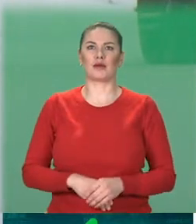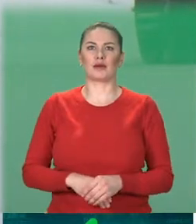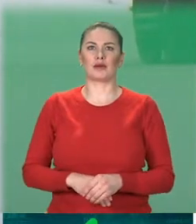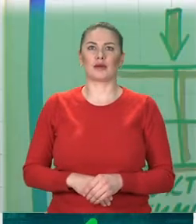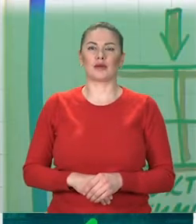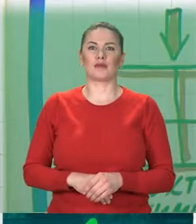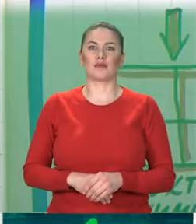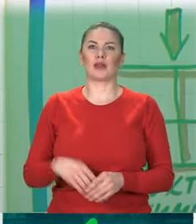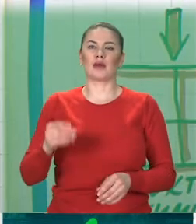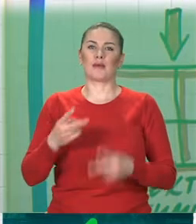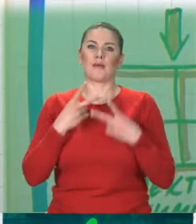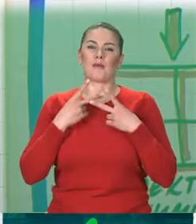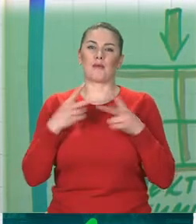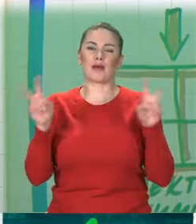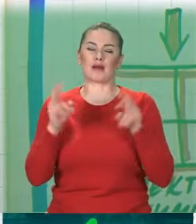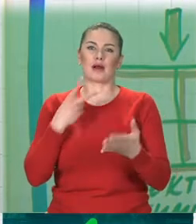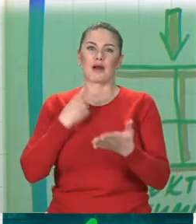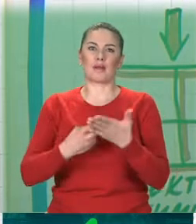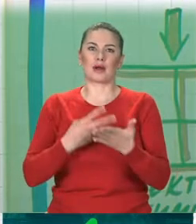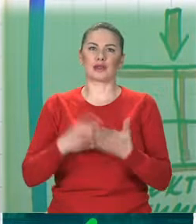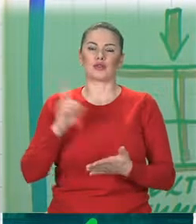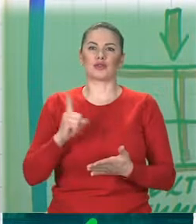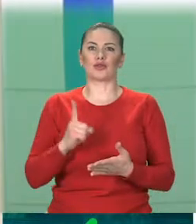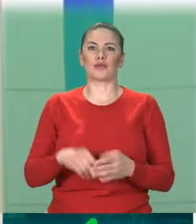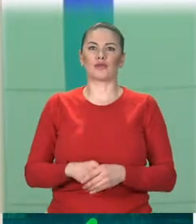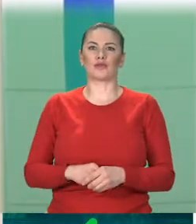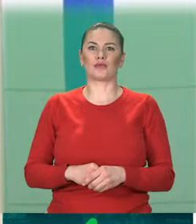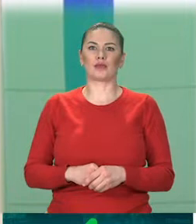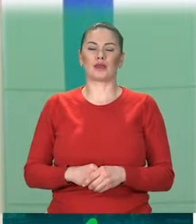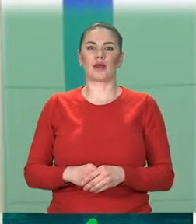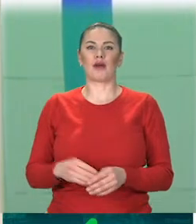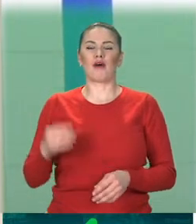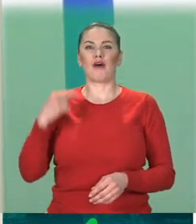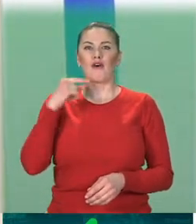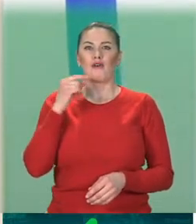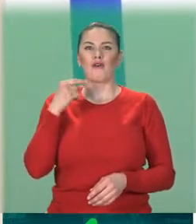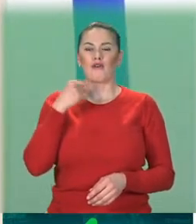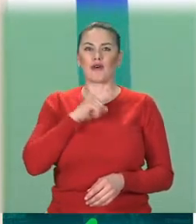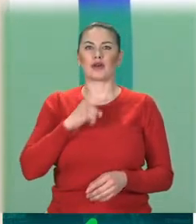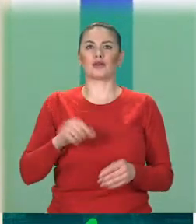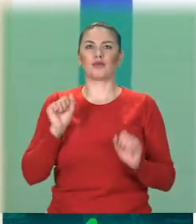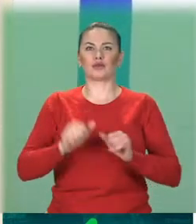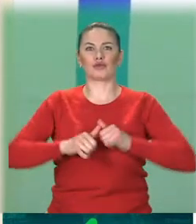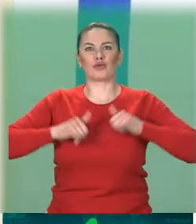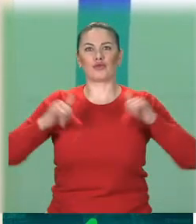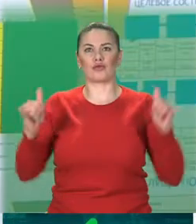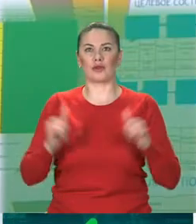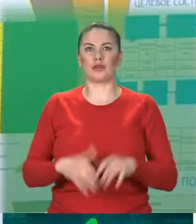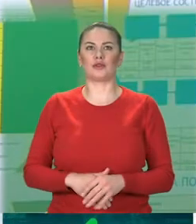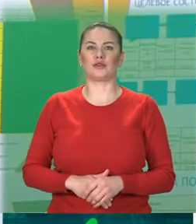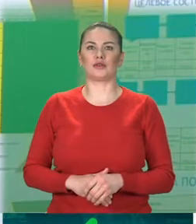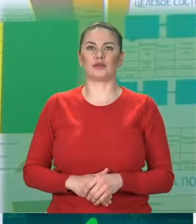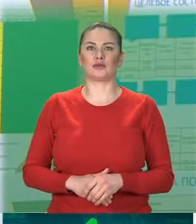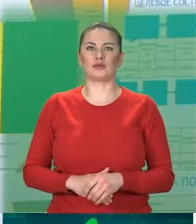поставки мяса птицы можно увеличить с 6 тысяч голов в день до 10 без закупки дополнительного оборудования, что и сделали.